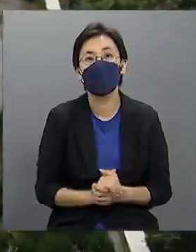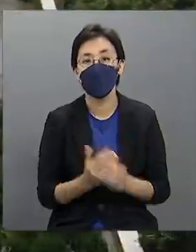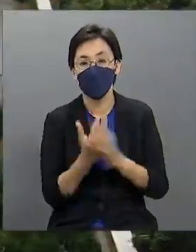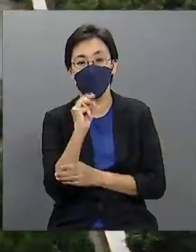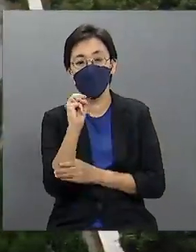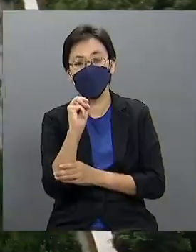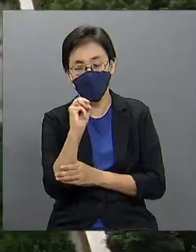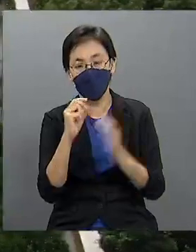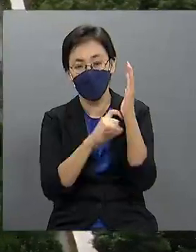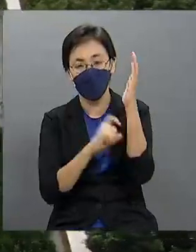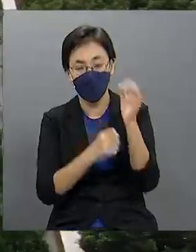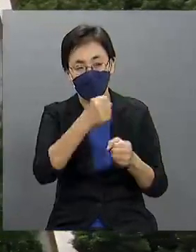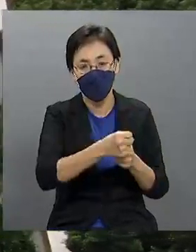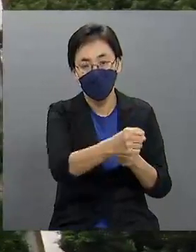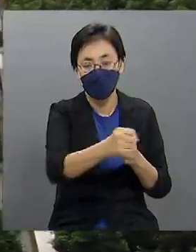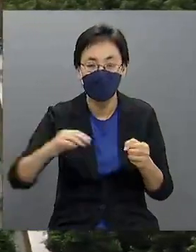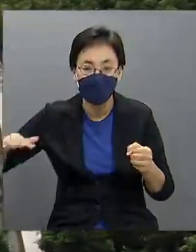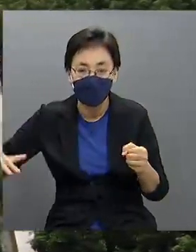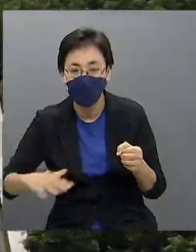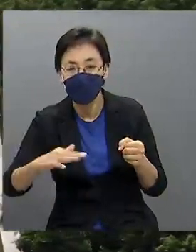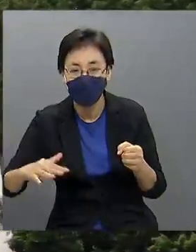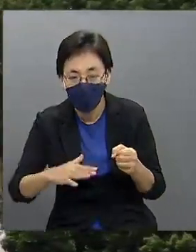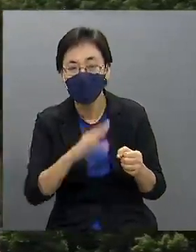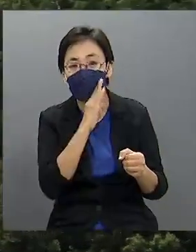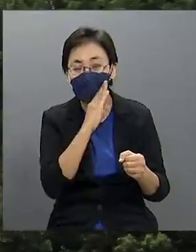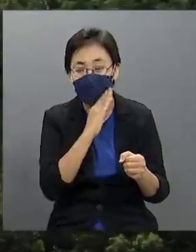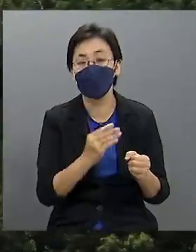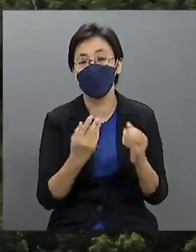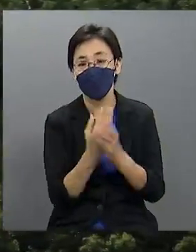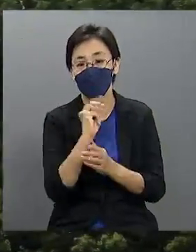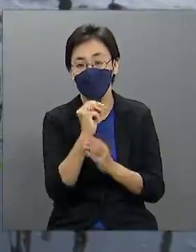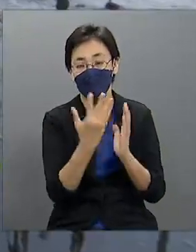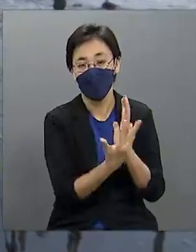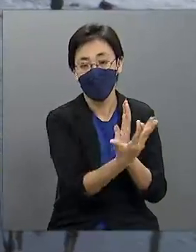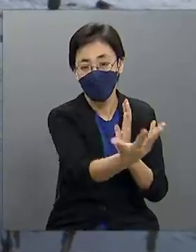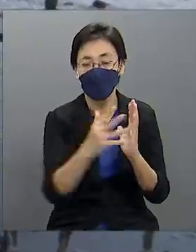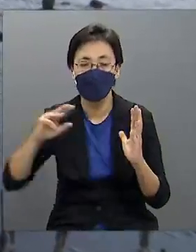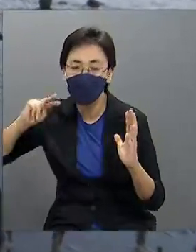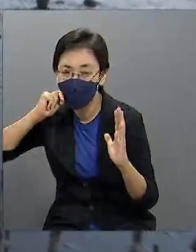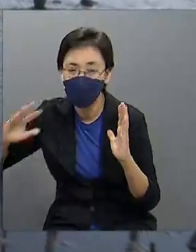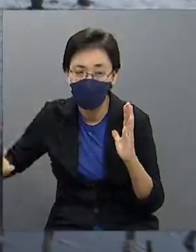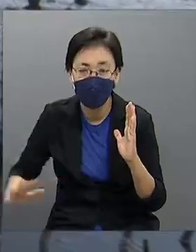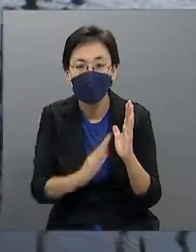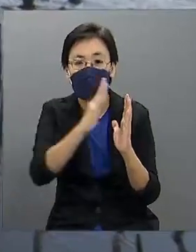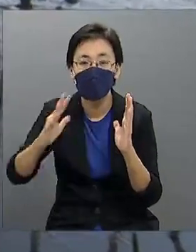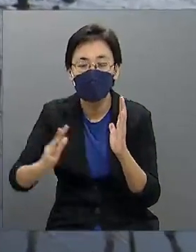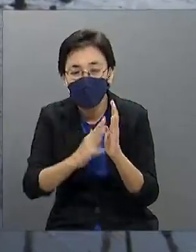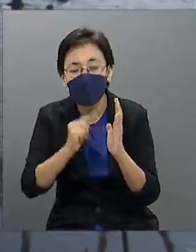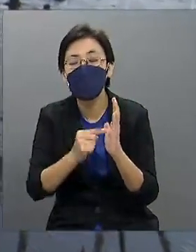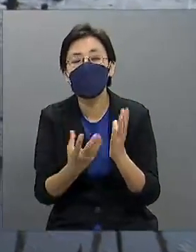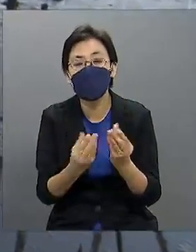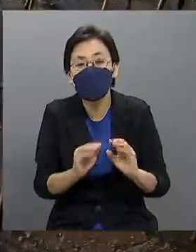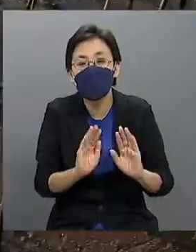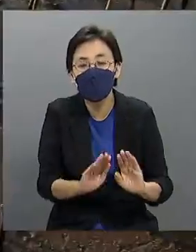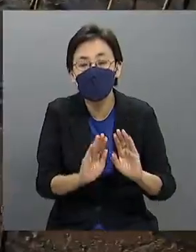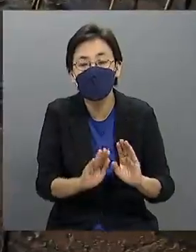ม และลดแรงประท้ากัดซ้อชายฝั่งผลพลอยได้ทเกิดขึ้ก็คือ ดนเลนค่อย ๆ สะสมหลงแนวไม